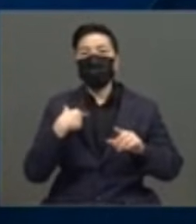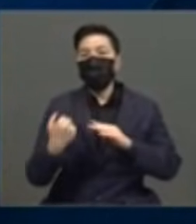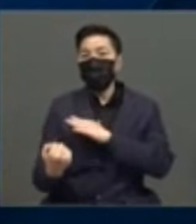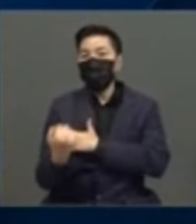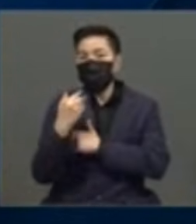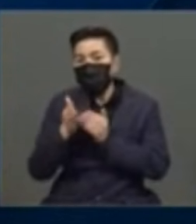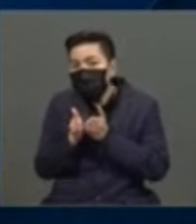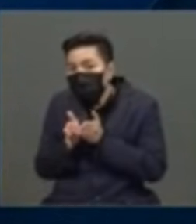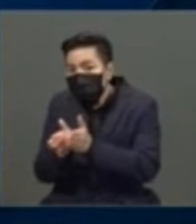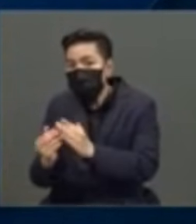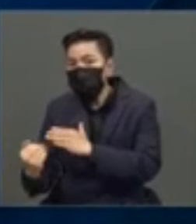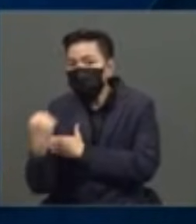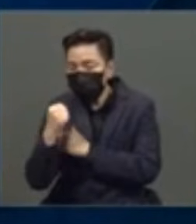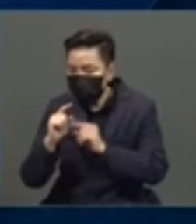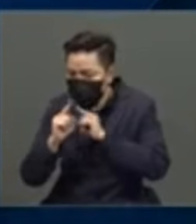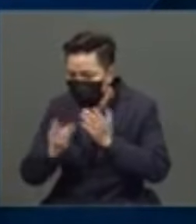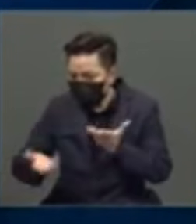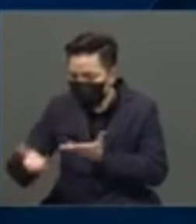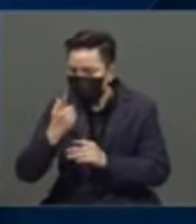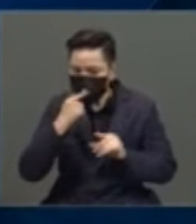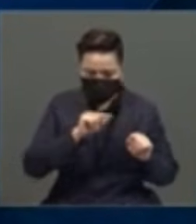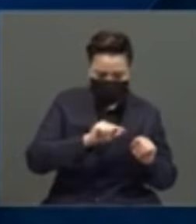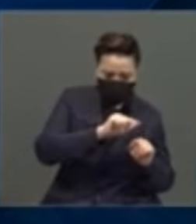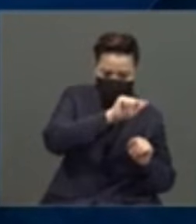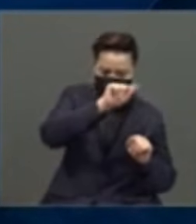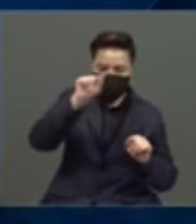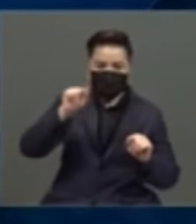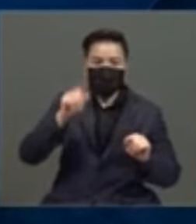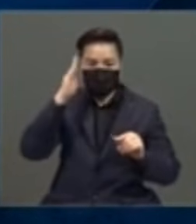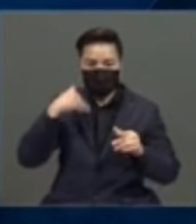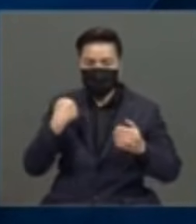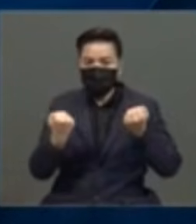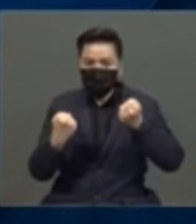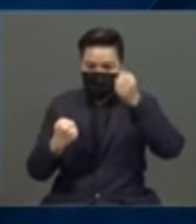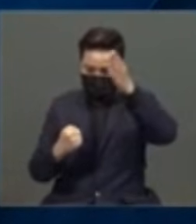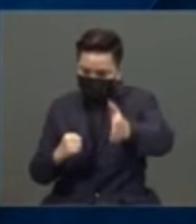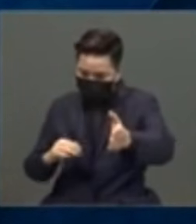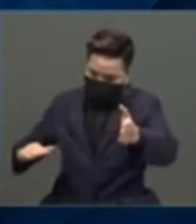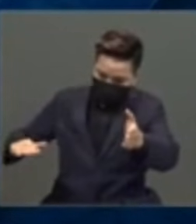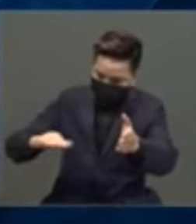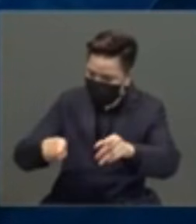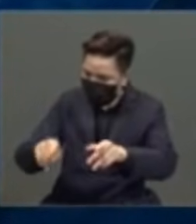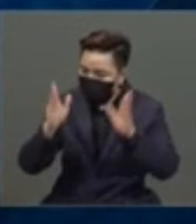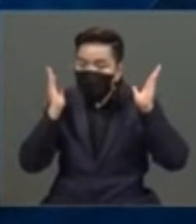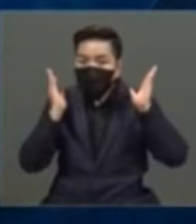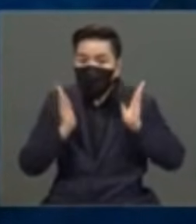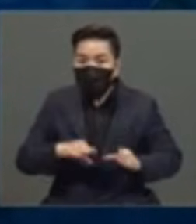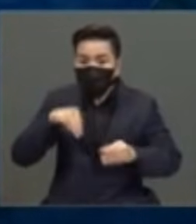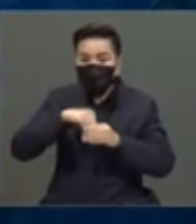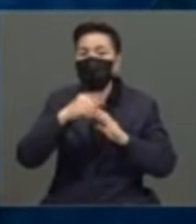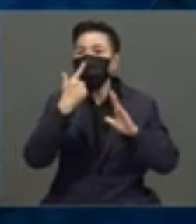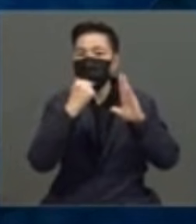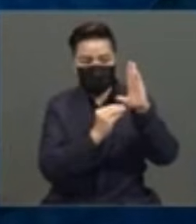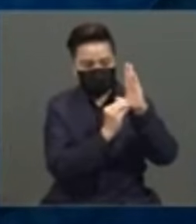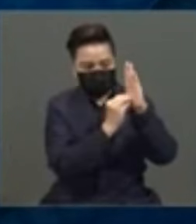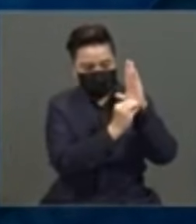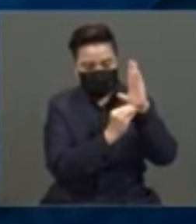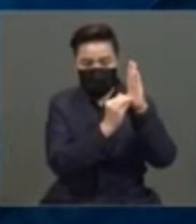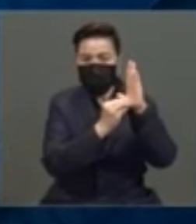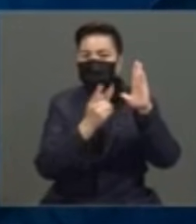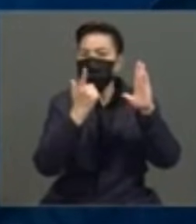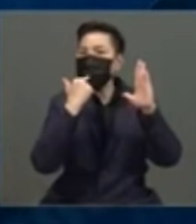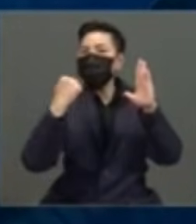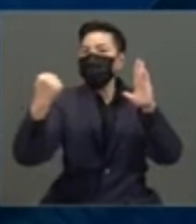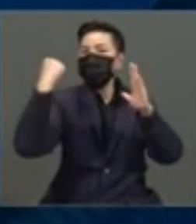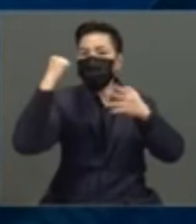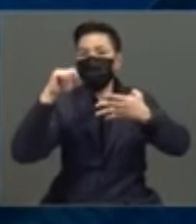านี้นะครับว่าจะมีการตั้งด่านนะครับคนที่อยู่พื้นที่สีแดงเข้มผมขออนุญาตพูด